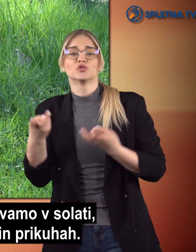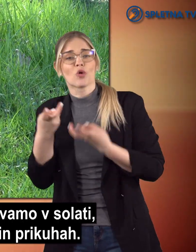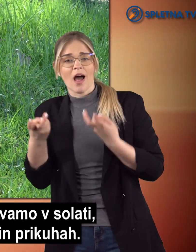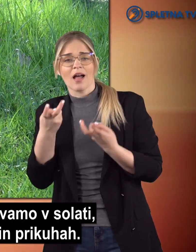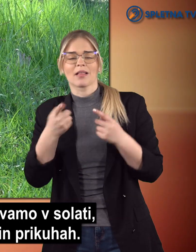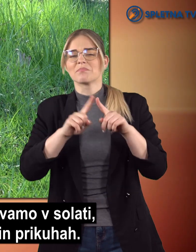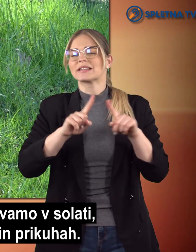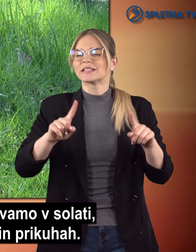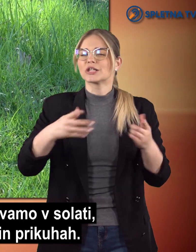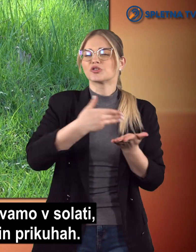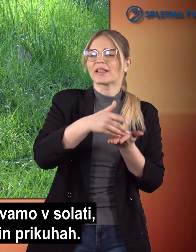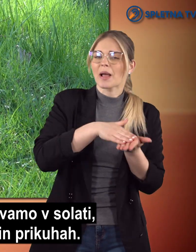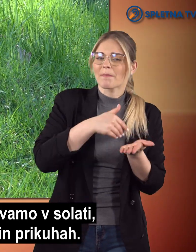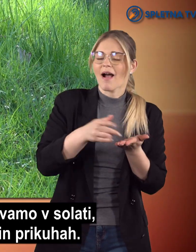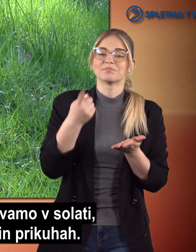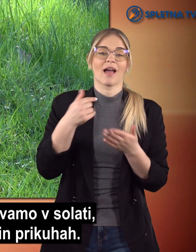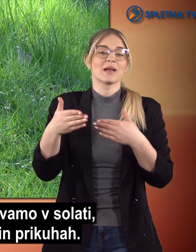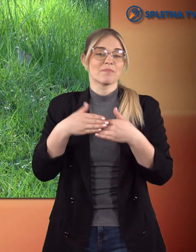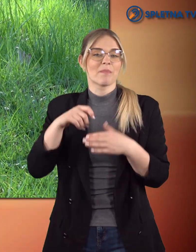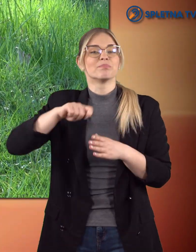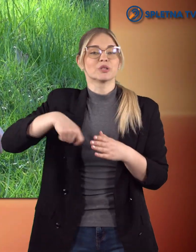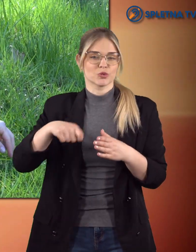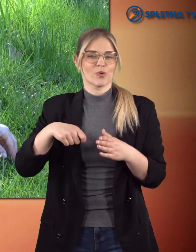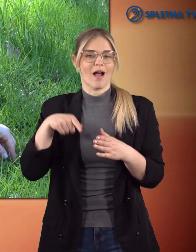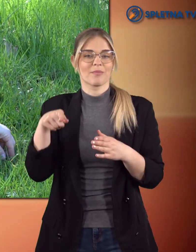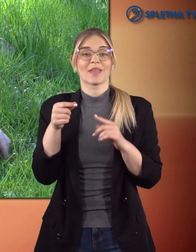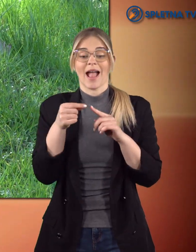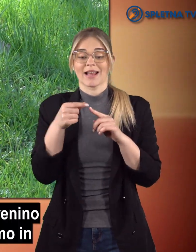solati, v različnih namazih in pri kuhah.